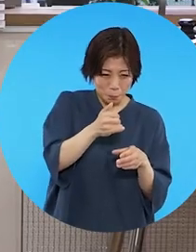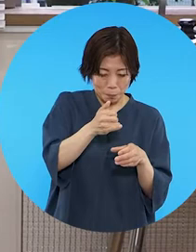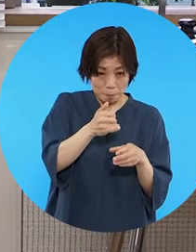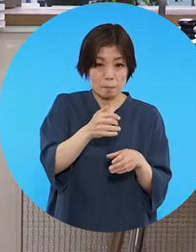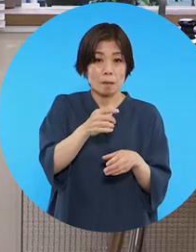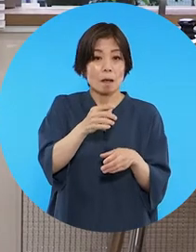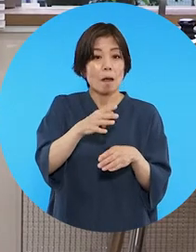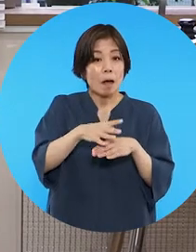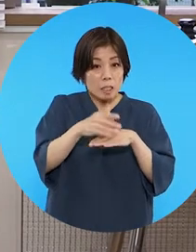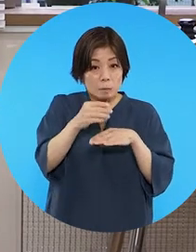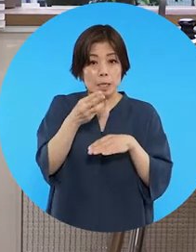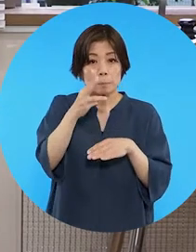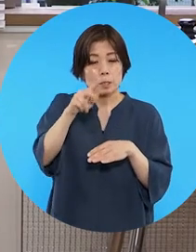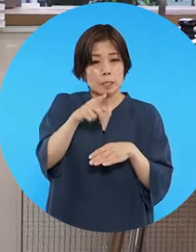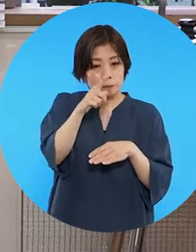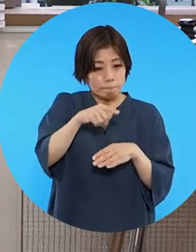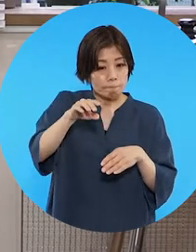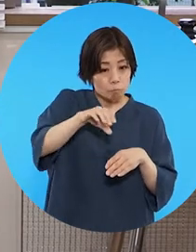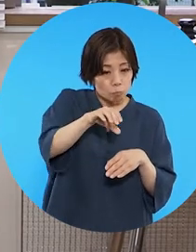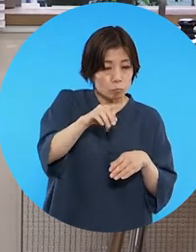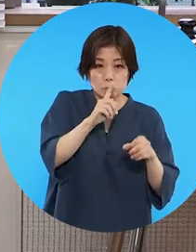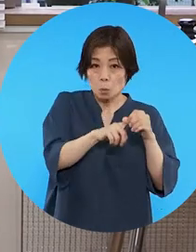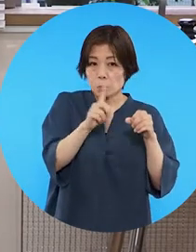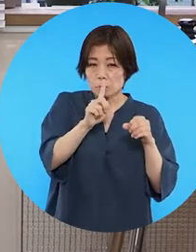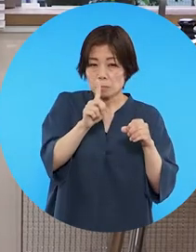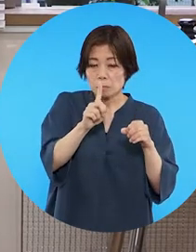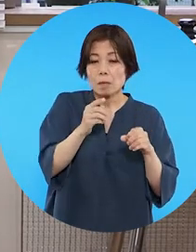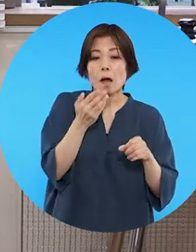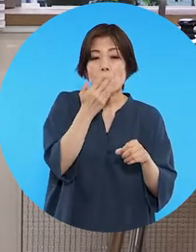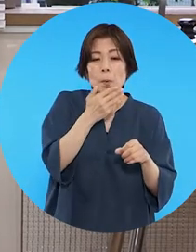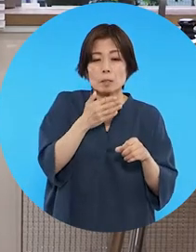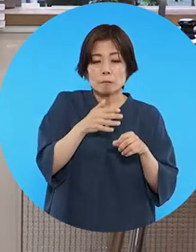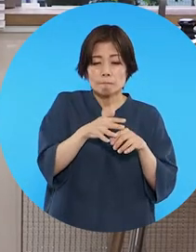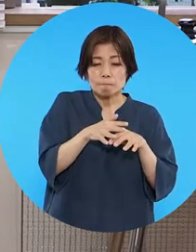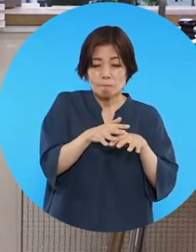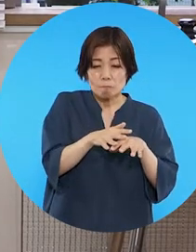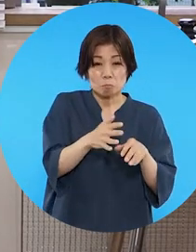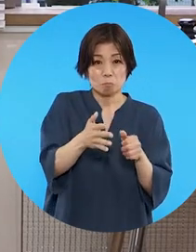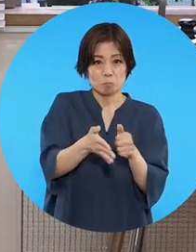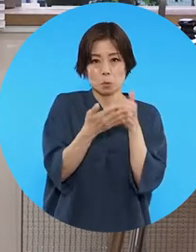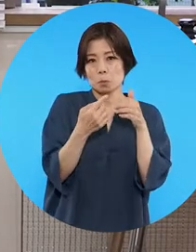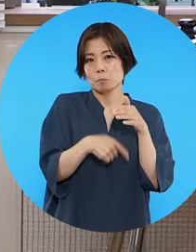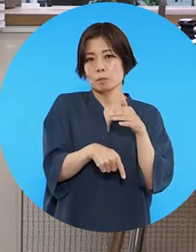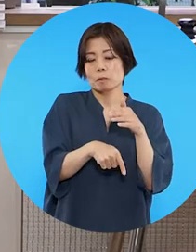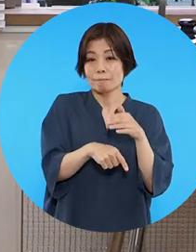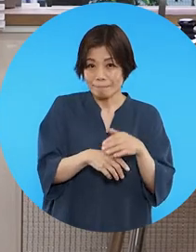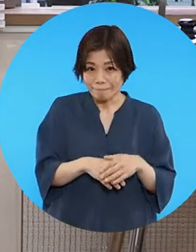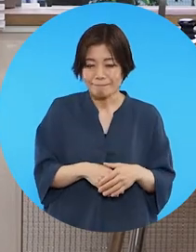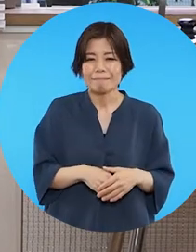にみりんを入れたのは、みりんを最初に入れた方が甘みがちゃんとつくんですね。